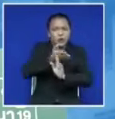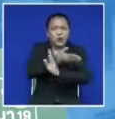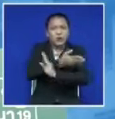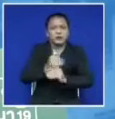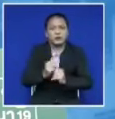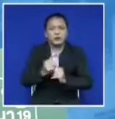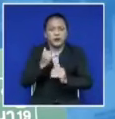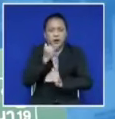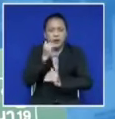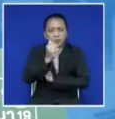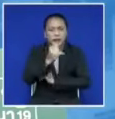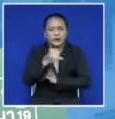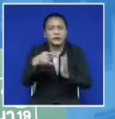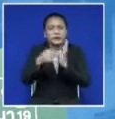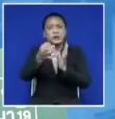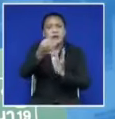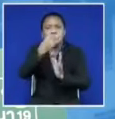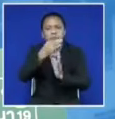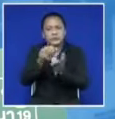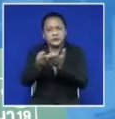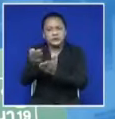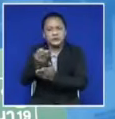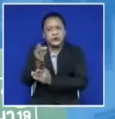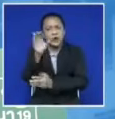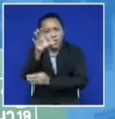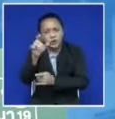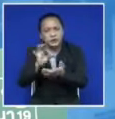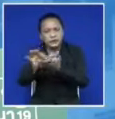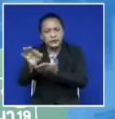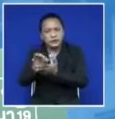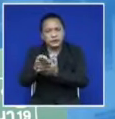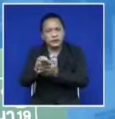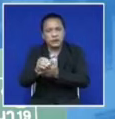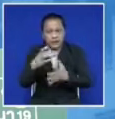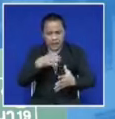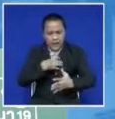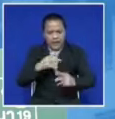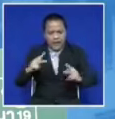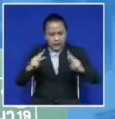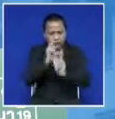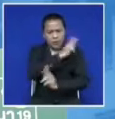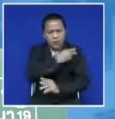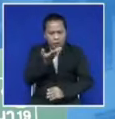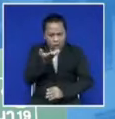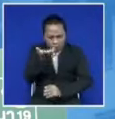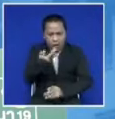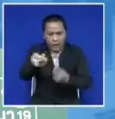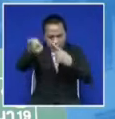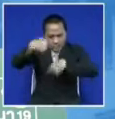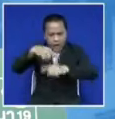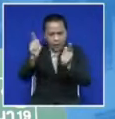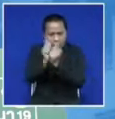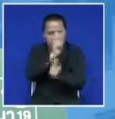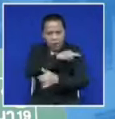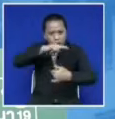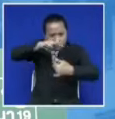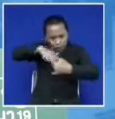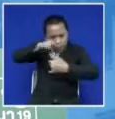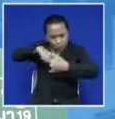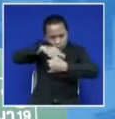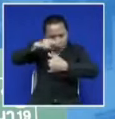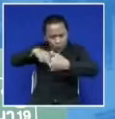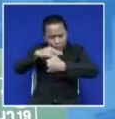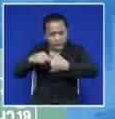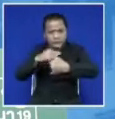างราชการทางกระทรวงสาธารณสุขก็อยากให้เข้ามาพบปะกับทางฝ่ายสาธารณสุขนะเพื่อรายงานตัวแล้วก็เพื่อสอบสวนโร